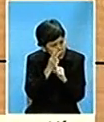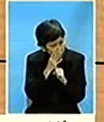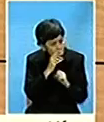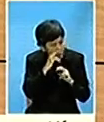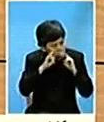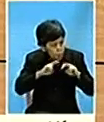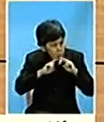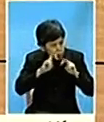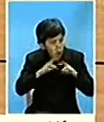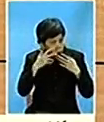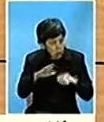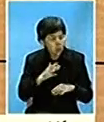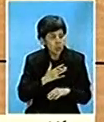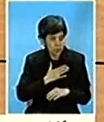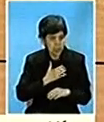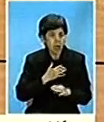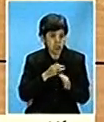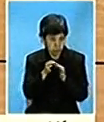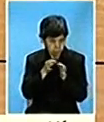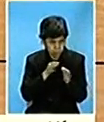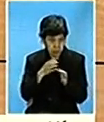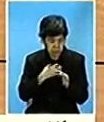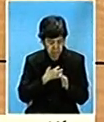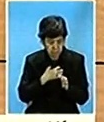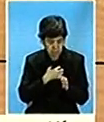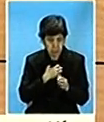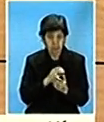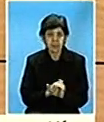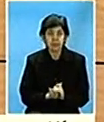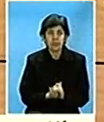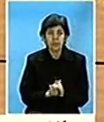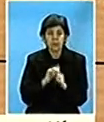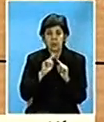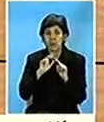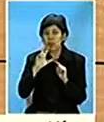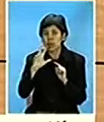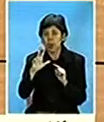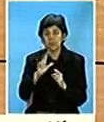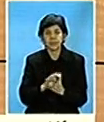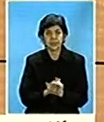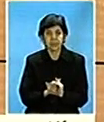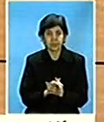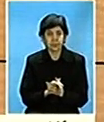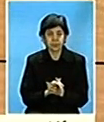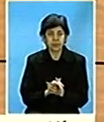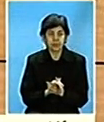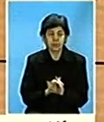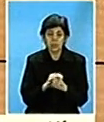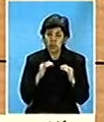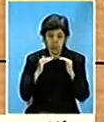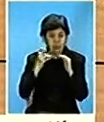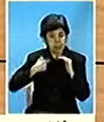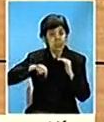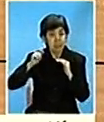อยากจะมาอธิบายความก้าวหน้าในปัจจุบันอันที่3เรื่องสิทธิในกระบวนการยุติธรรม